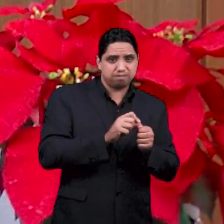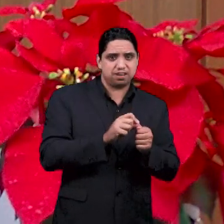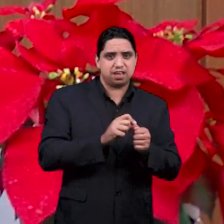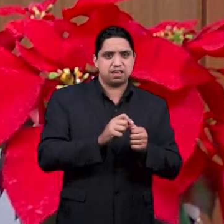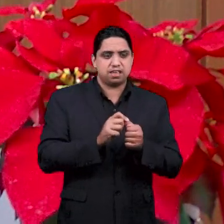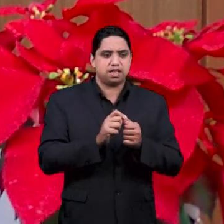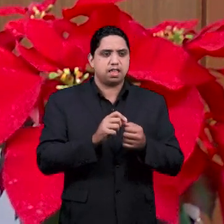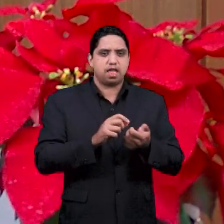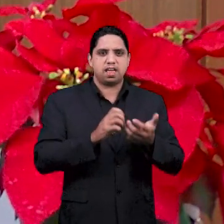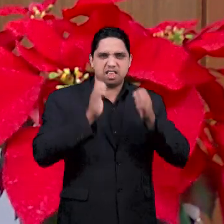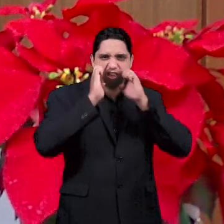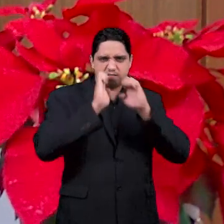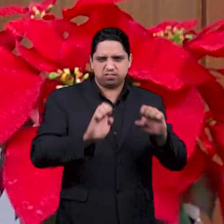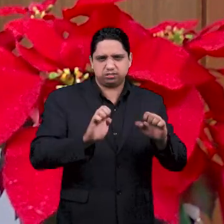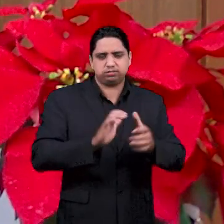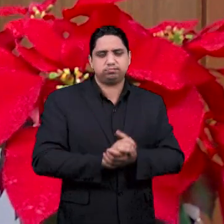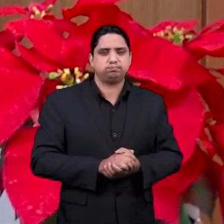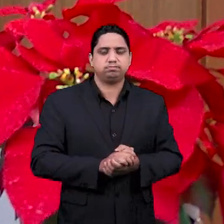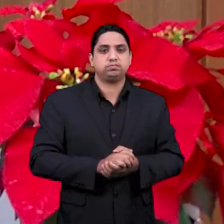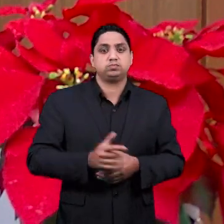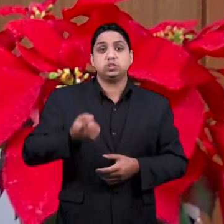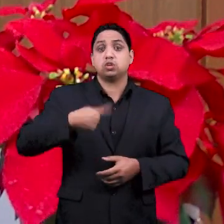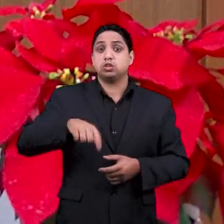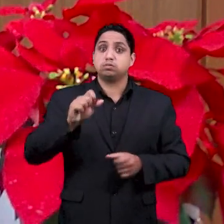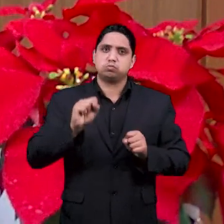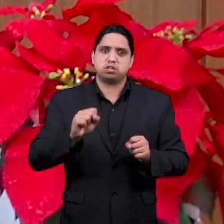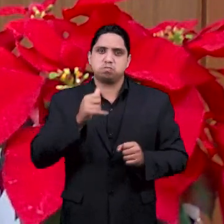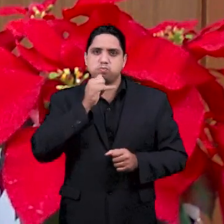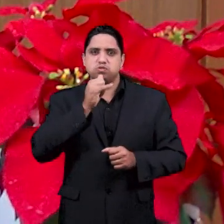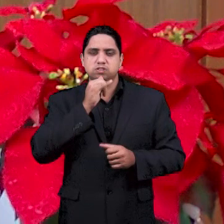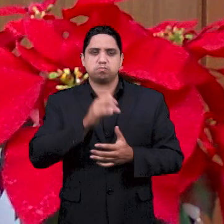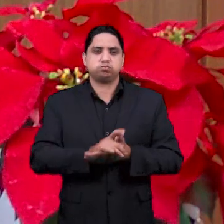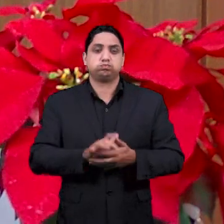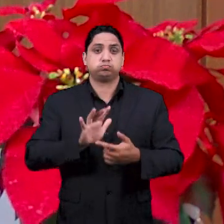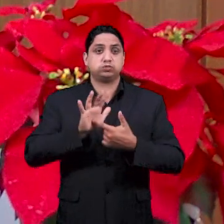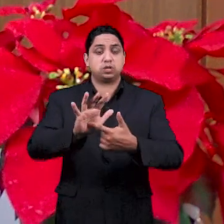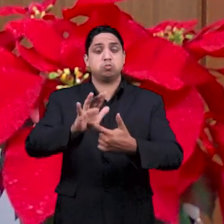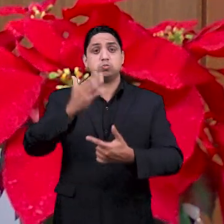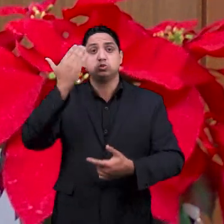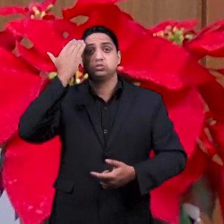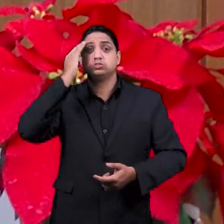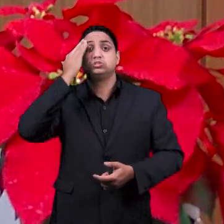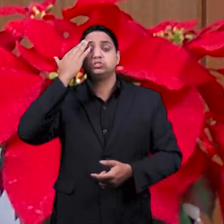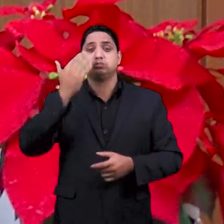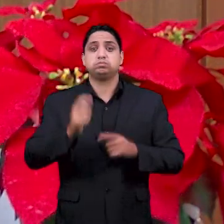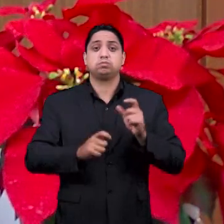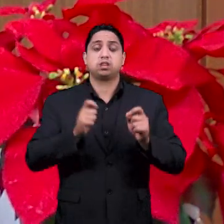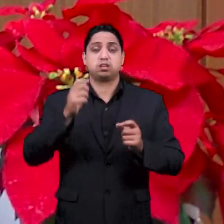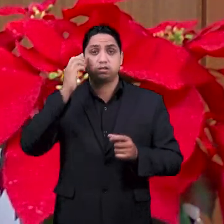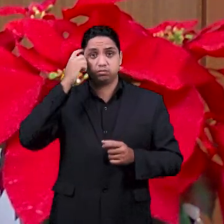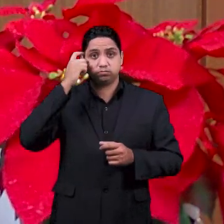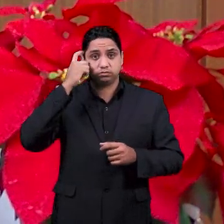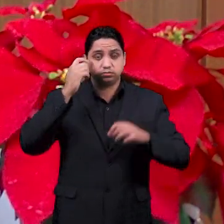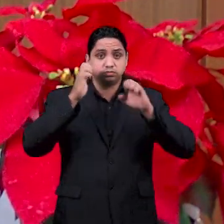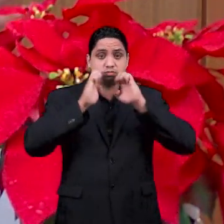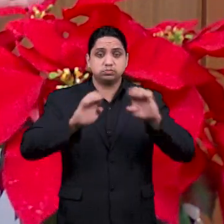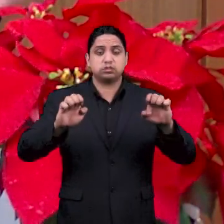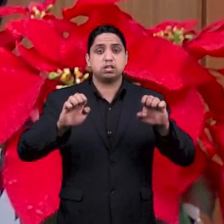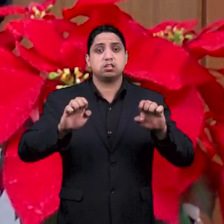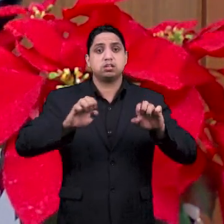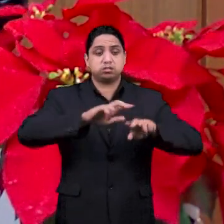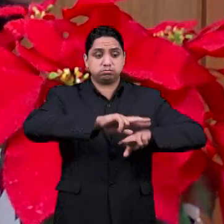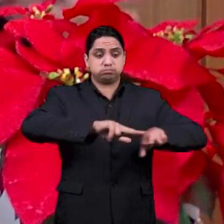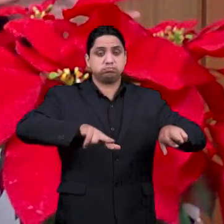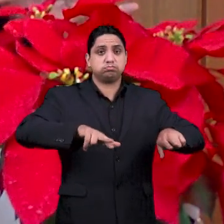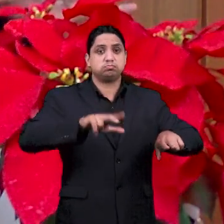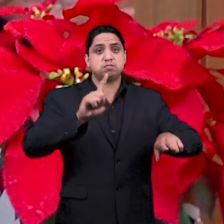такого рода христианства, да, крутятся, или Евангелие, скажем так. И мы можем